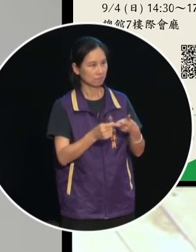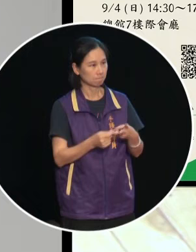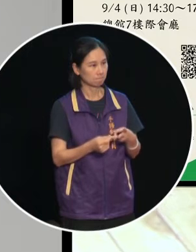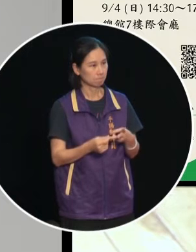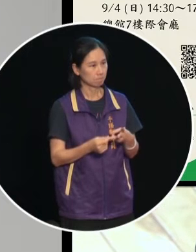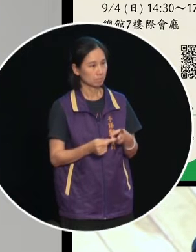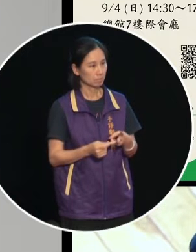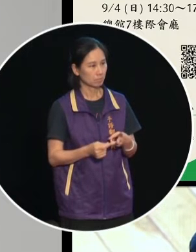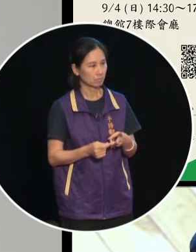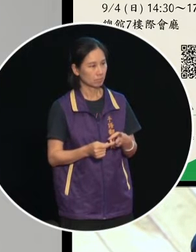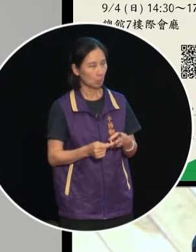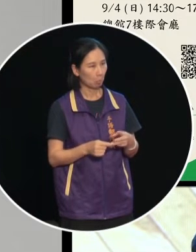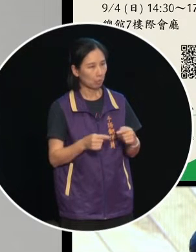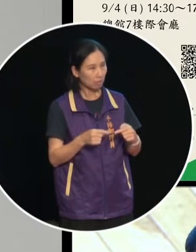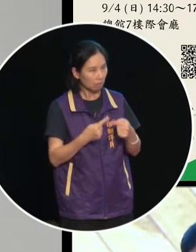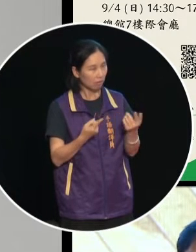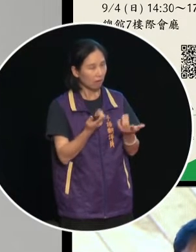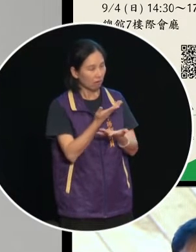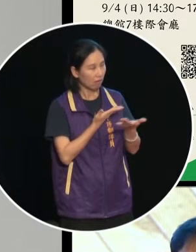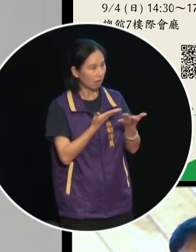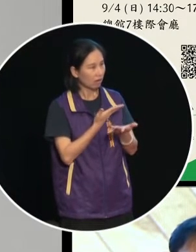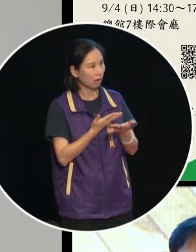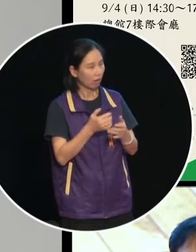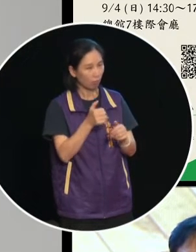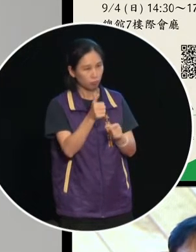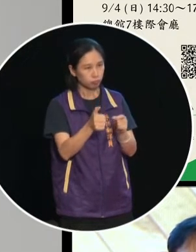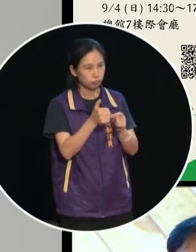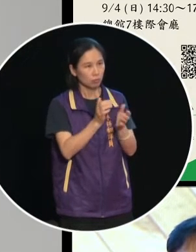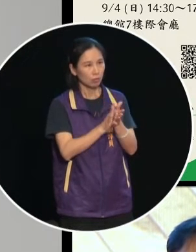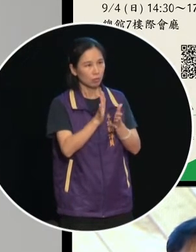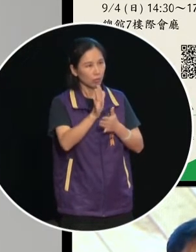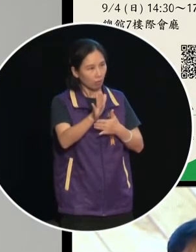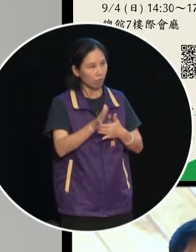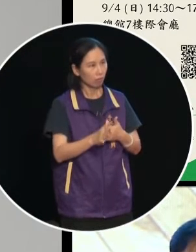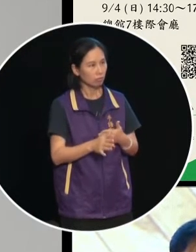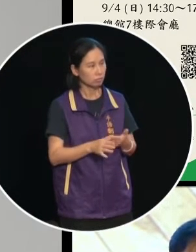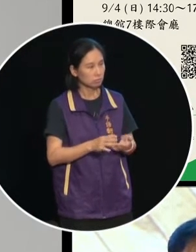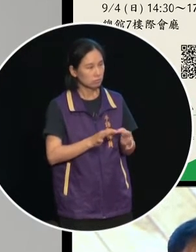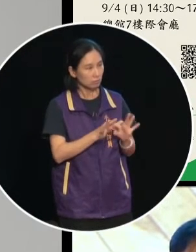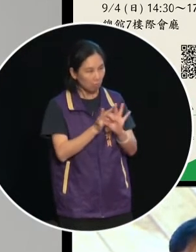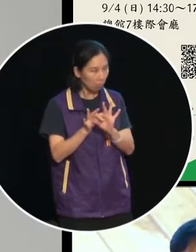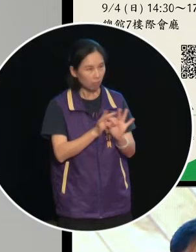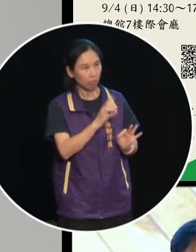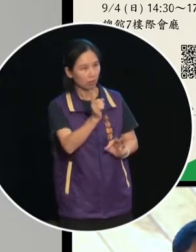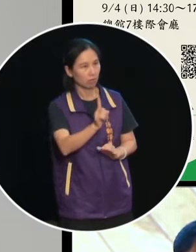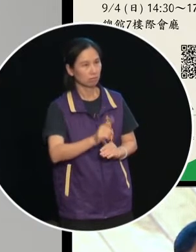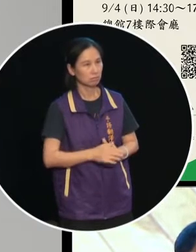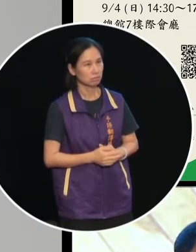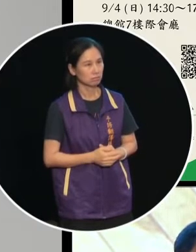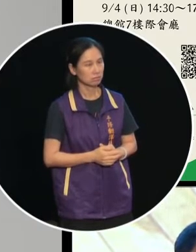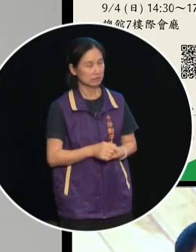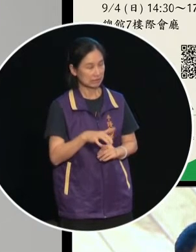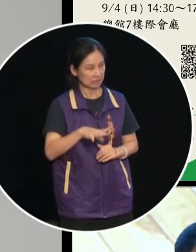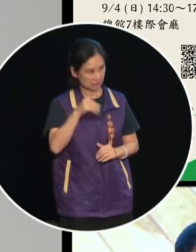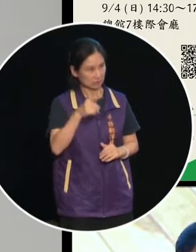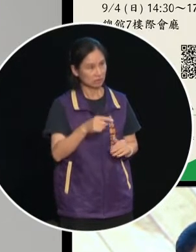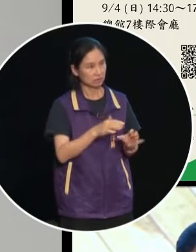50年后进入新时代的台日关系。首先跟各位介绍